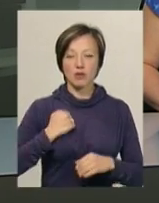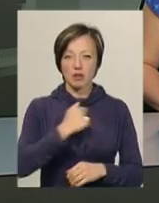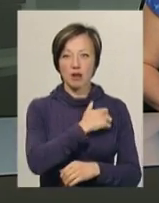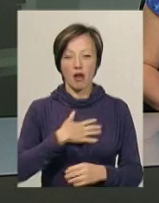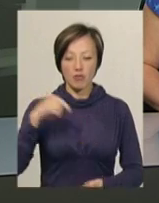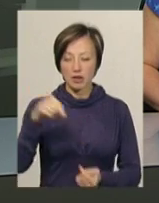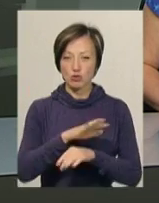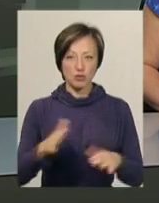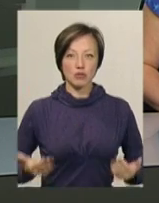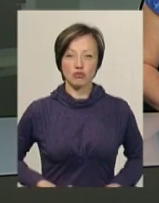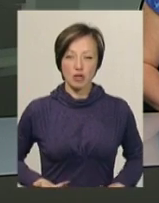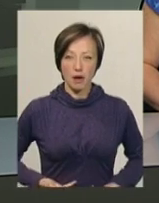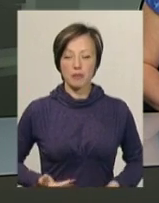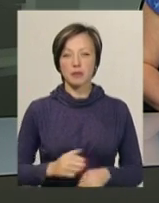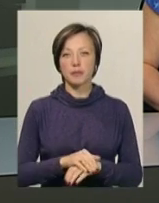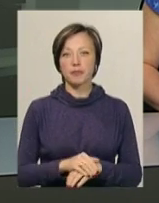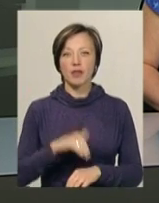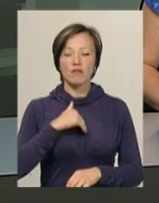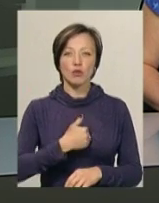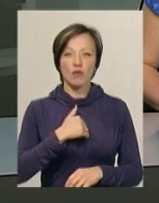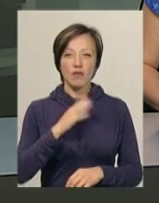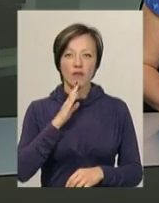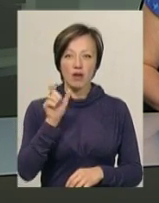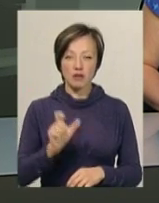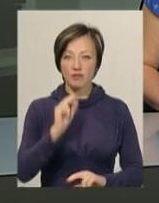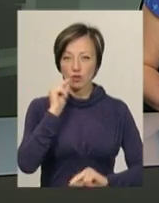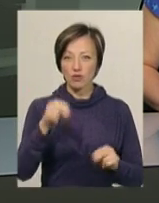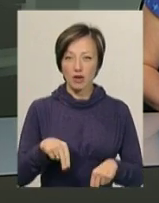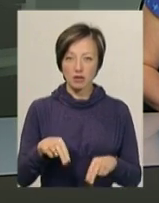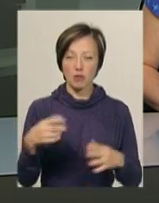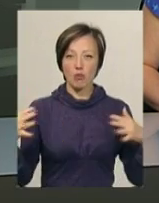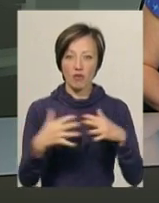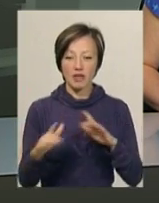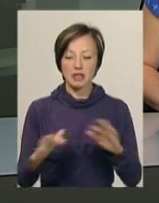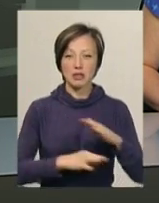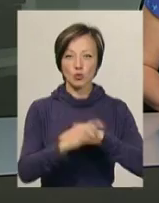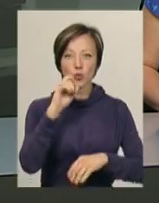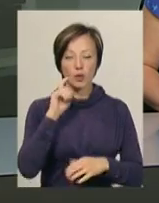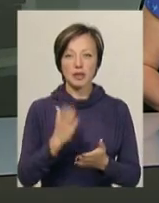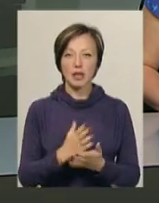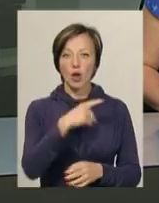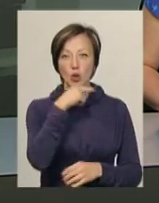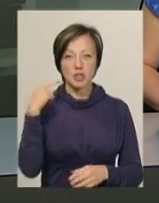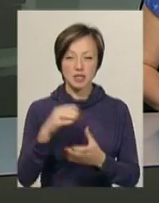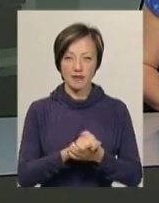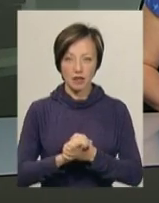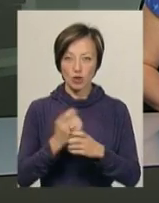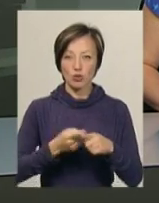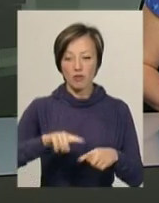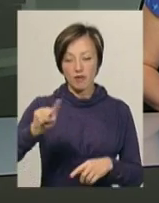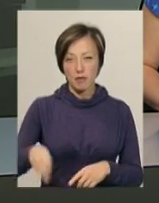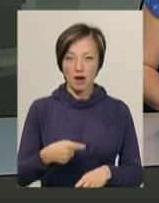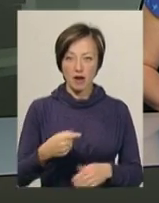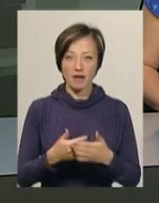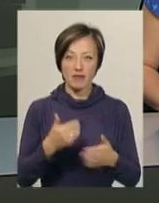травми, несумісні з життям. Вдова загиблого переконує, винуватцем бойових дій на сході України є Російська Федерація, тому вимагає